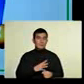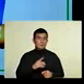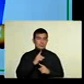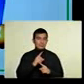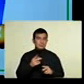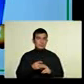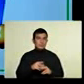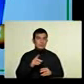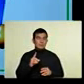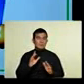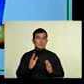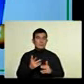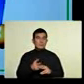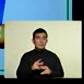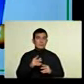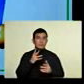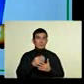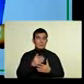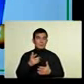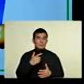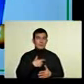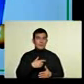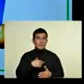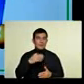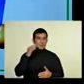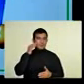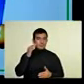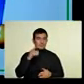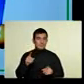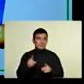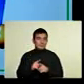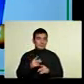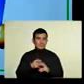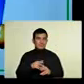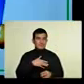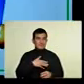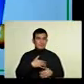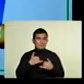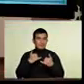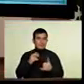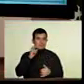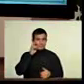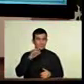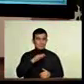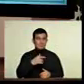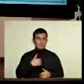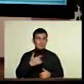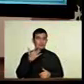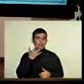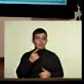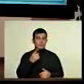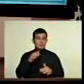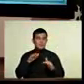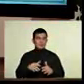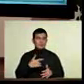стране почета, слава, чести те, у которых «я» да «мне» стоят на первом месте.